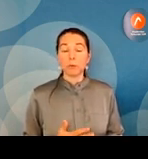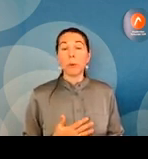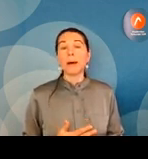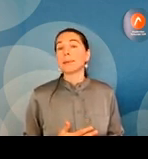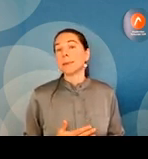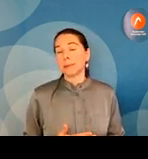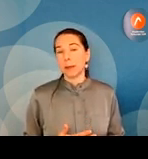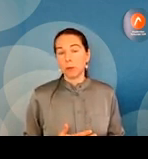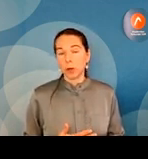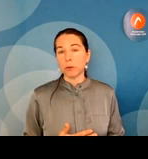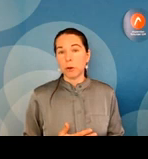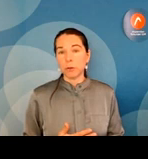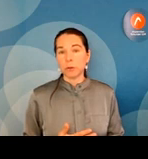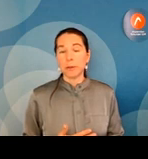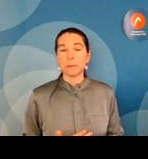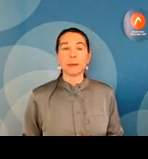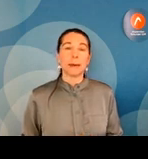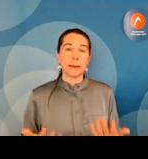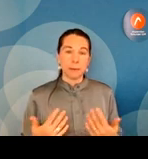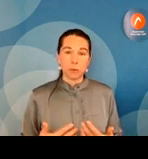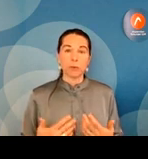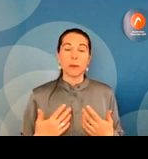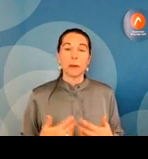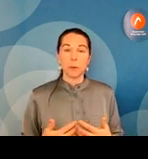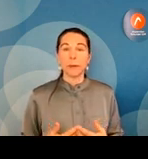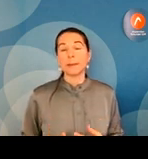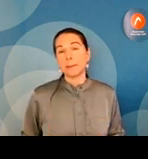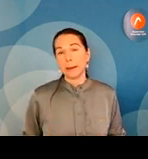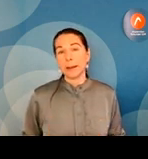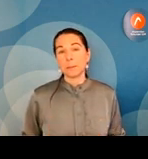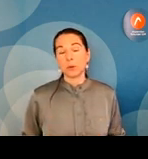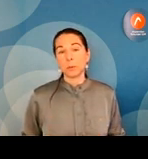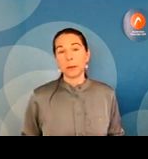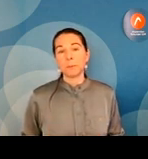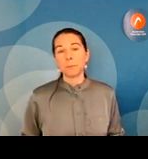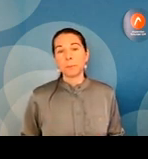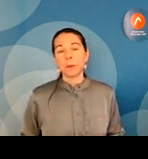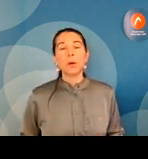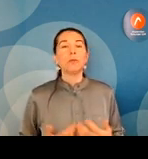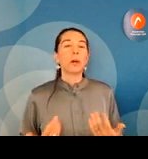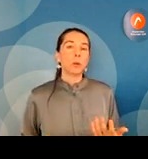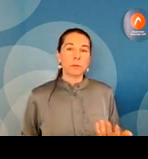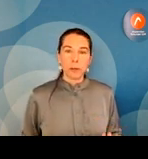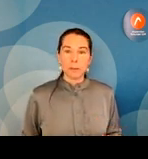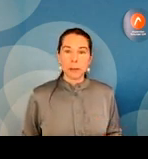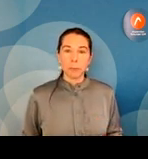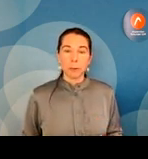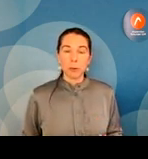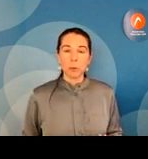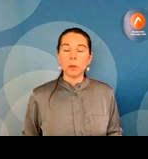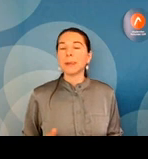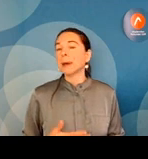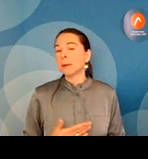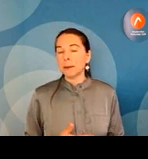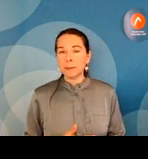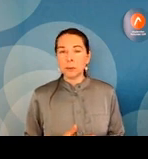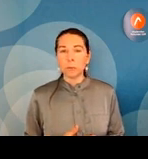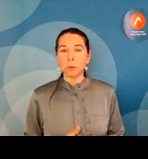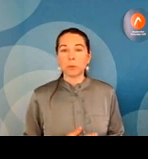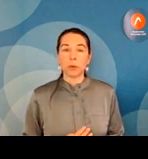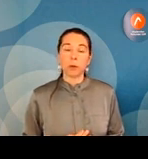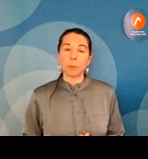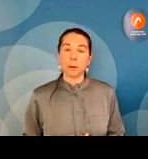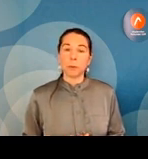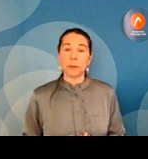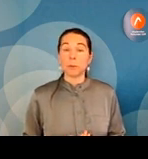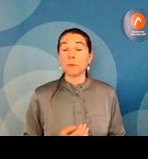den personen, för då anses det vara för kostsamt att kanske introducera och anställa den här personen. Vad är då att vara i begrepp av pension? Ja, det handlar inte